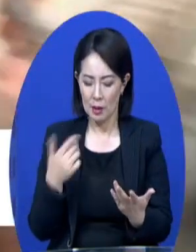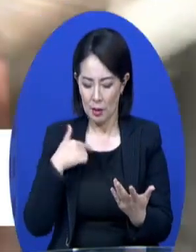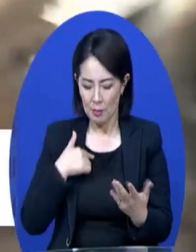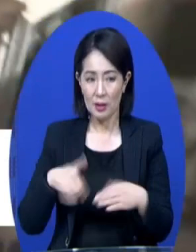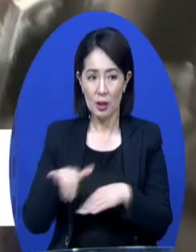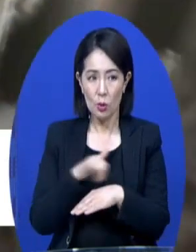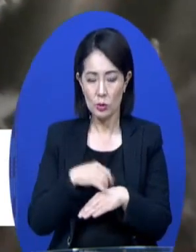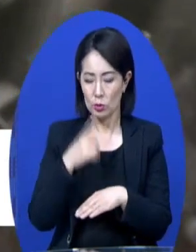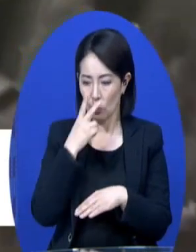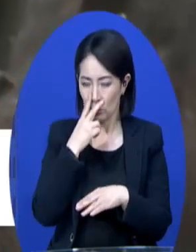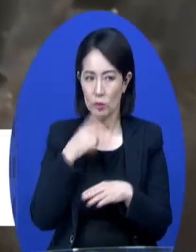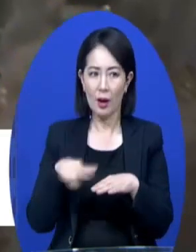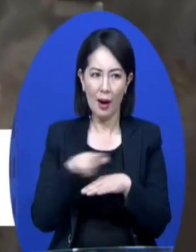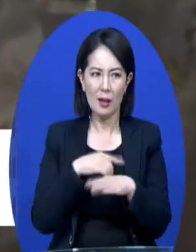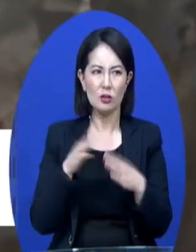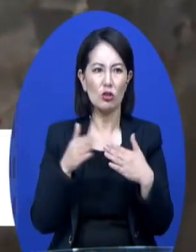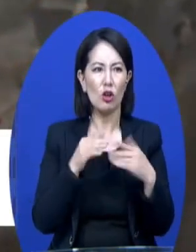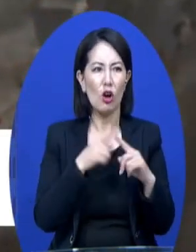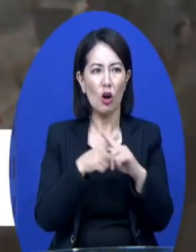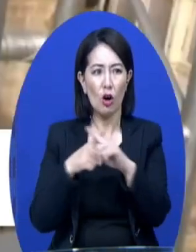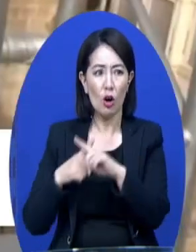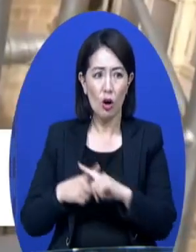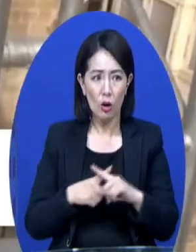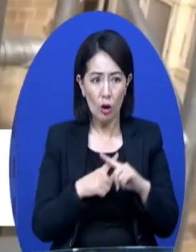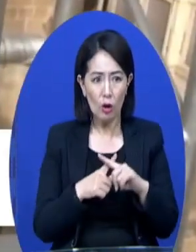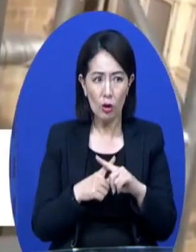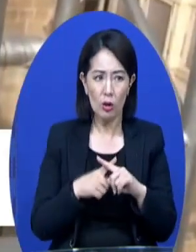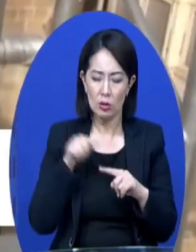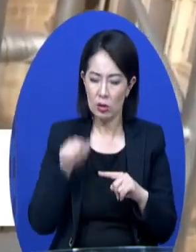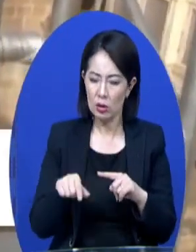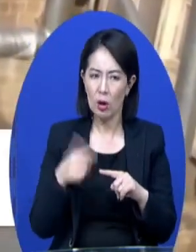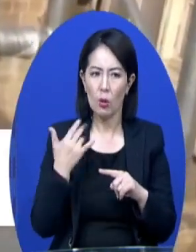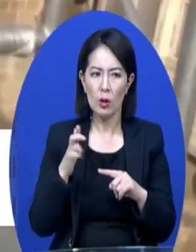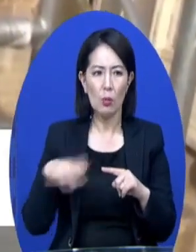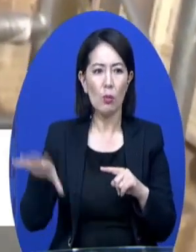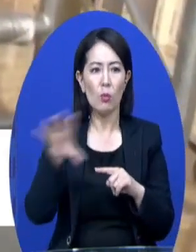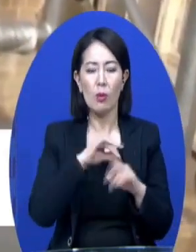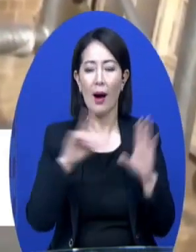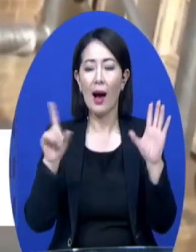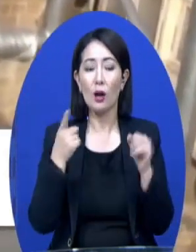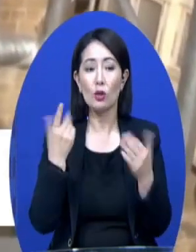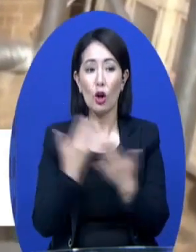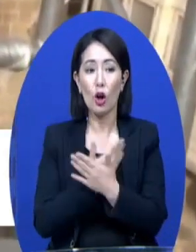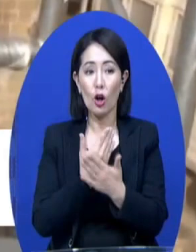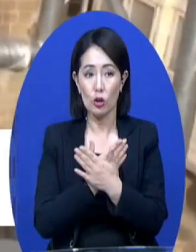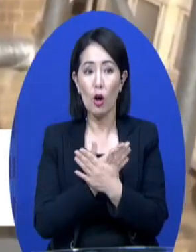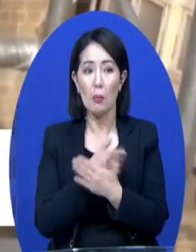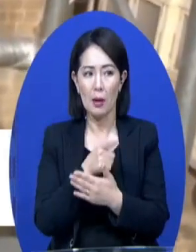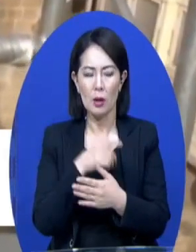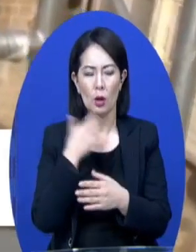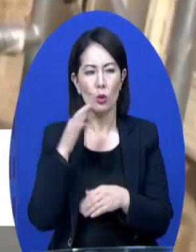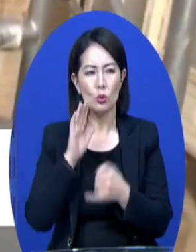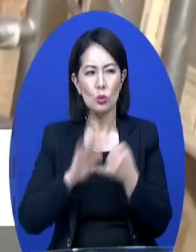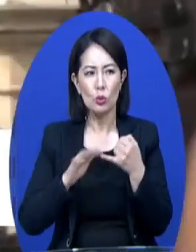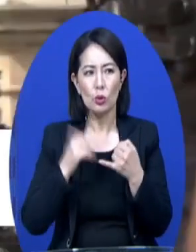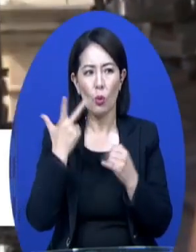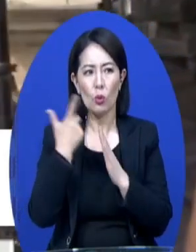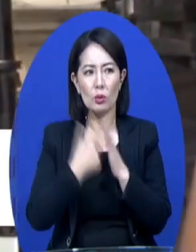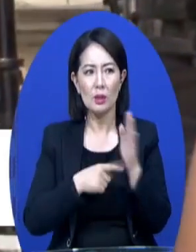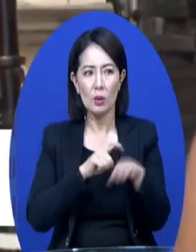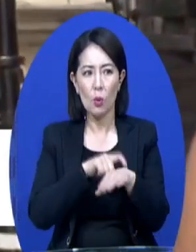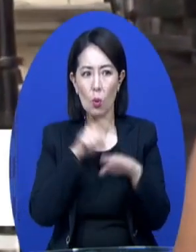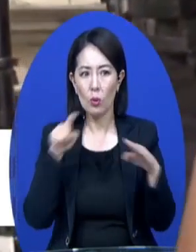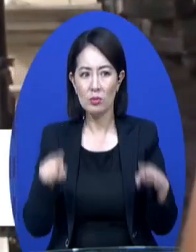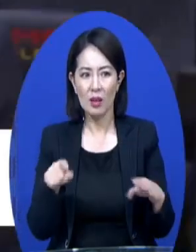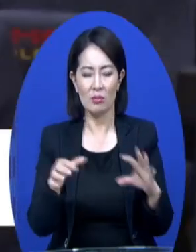үзэр үйлчилгээний газруудад хөл хорой тогтоосон нийслэлийн хэмжээнд 11 кино театр байдгаа. Тэд сүүлийн 3 сар гарын хугацаанд үйл ажиллагаа явуулаагүй